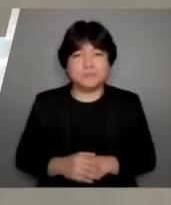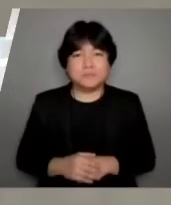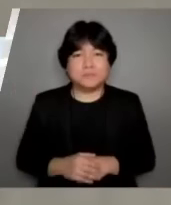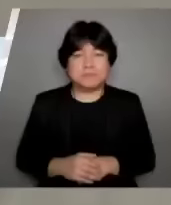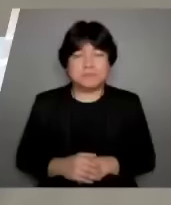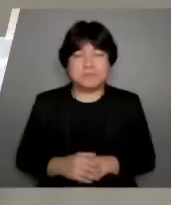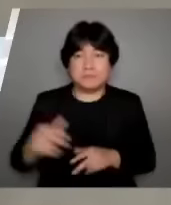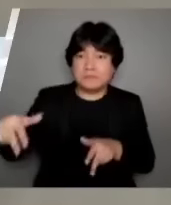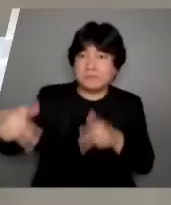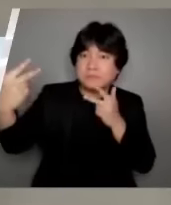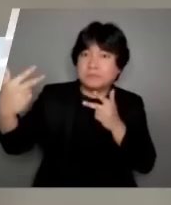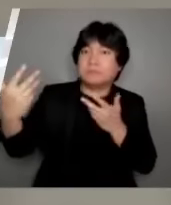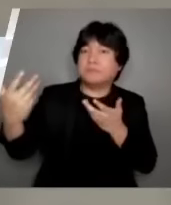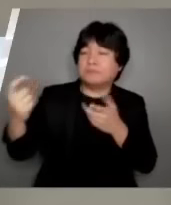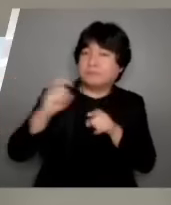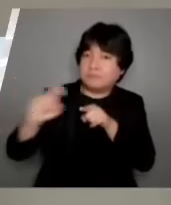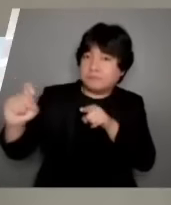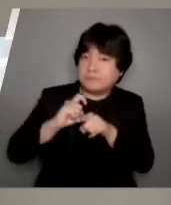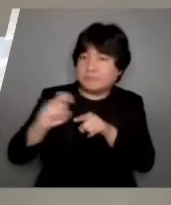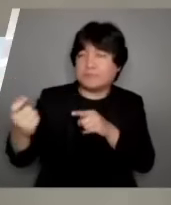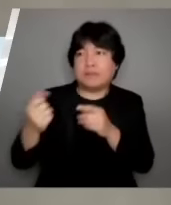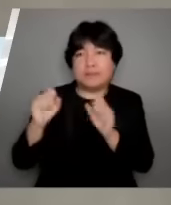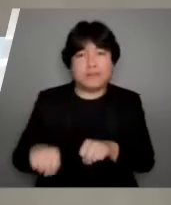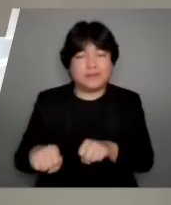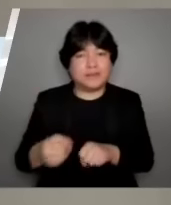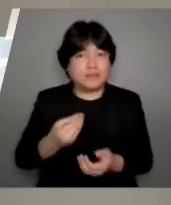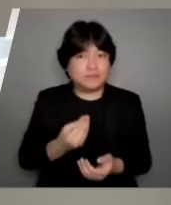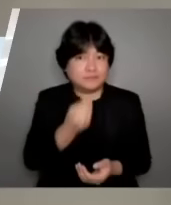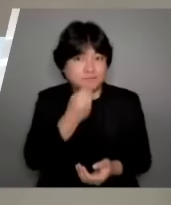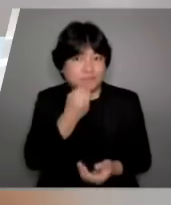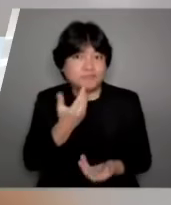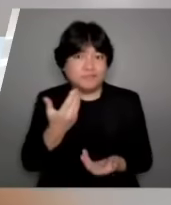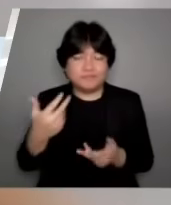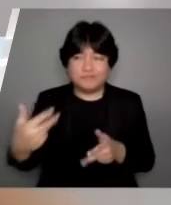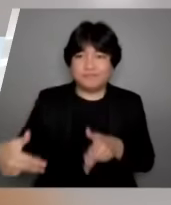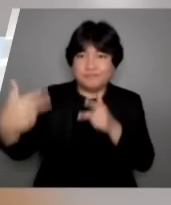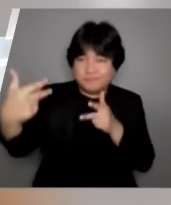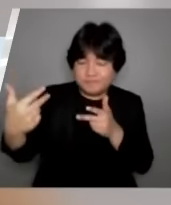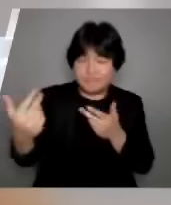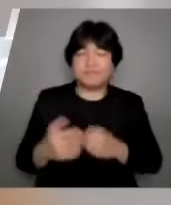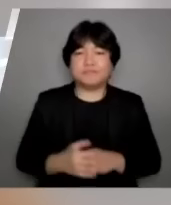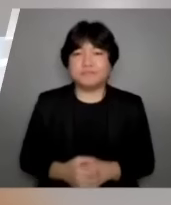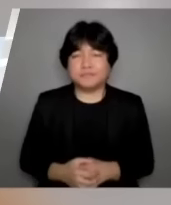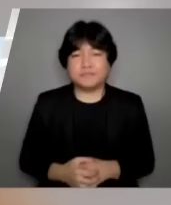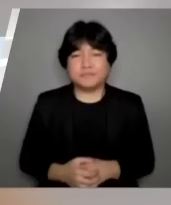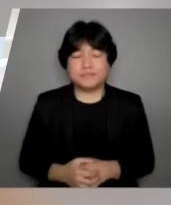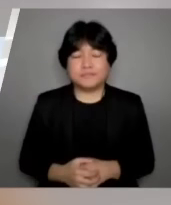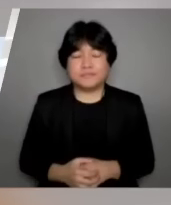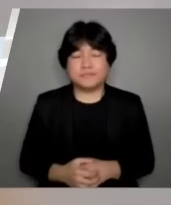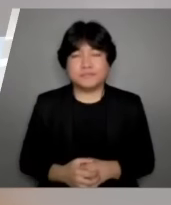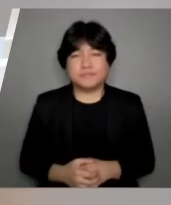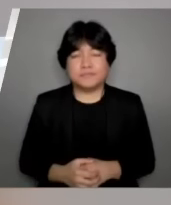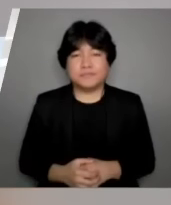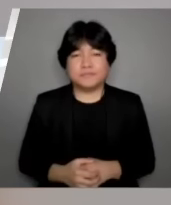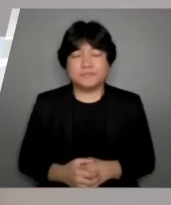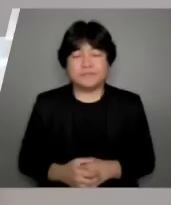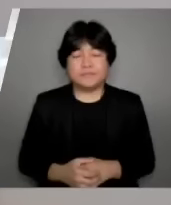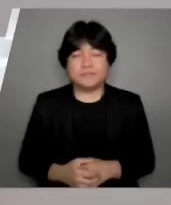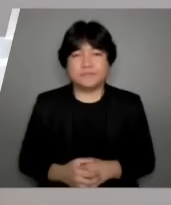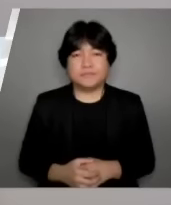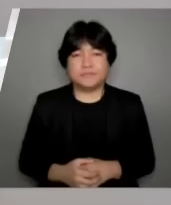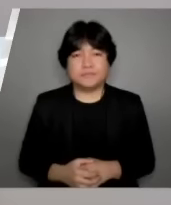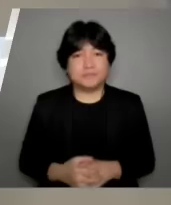videos. Kung kaya namin sabay like, kumain, kakain kami ng sabay. Hindi man ganun yung pinakagusto ko,